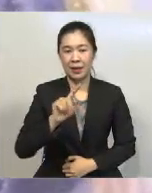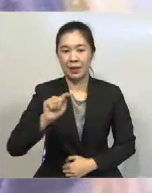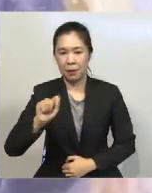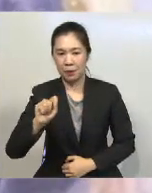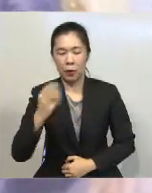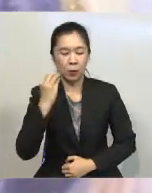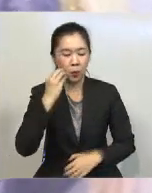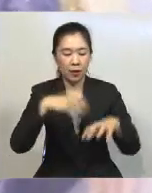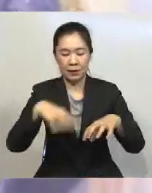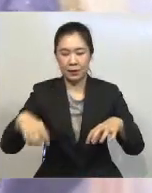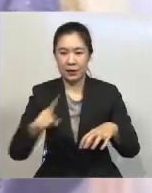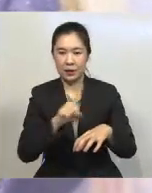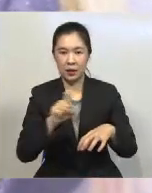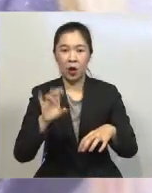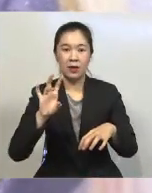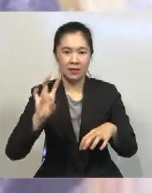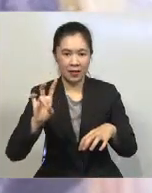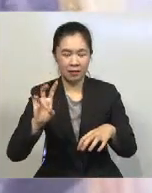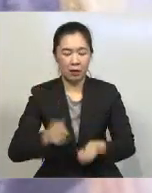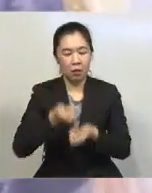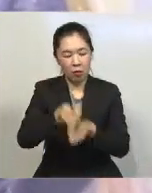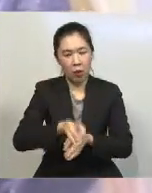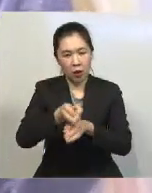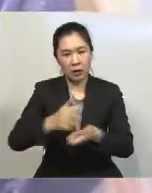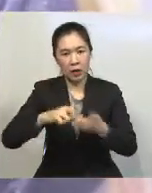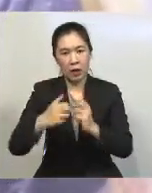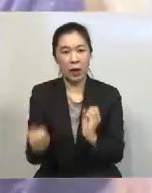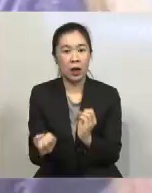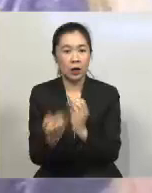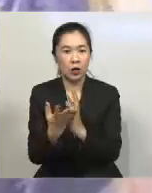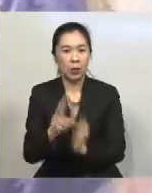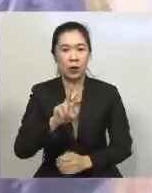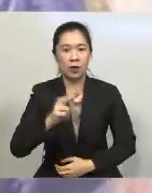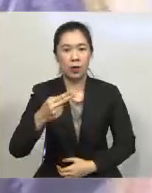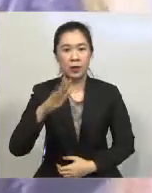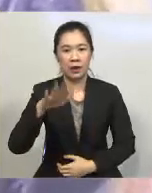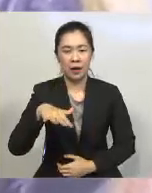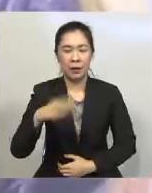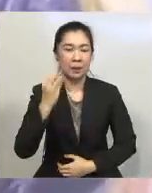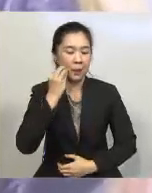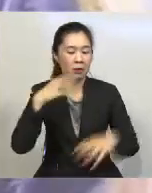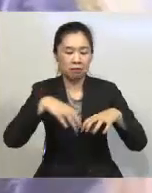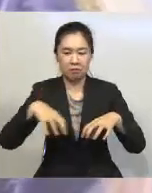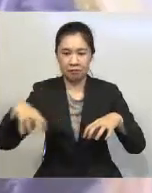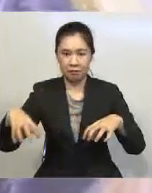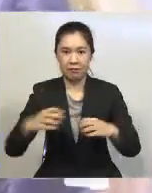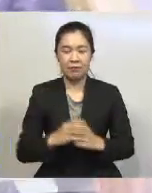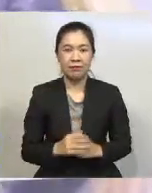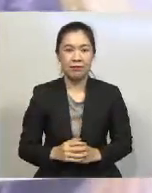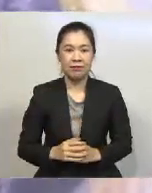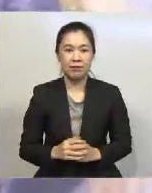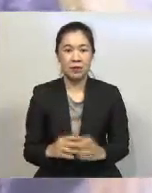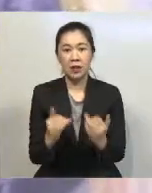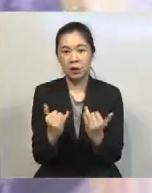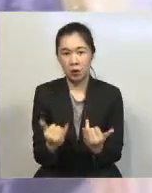107หมู่บ้านนะครับพื้นที่ของเกษตรกรได้รับผลกระทบทั้งหมดประมาณ 25,000 ครัวเรือนนะครับก็ส